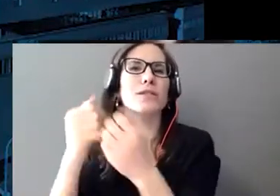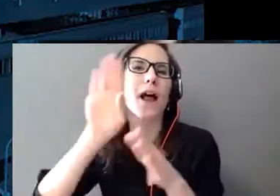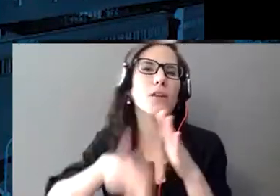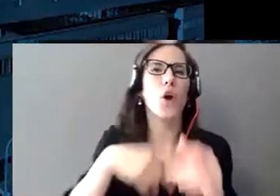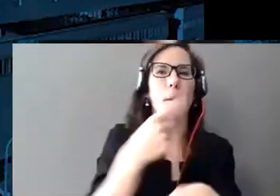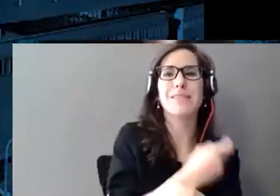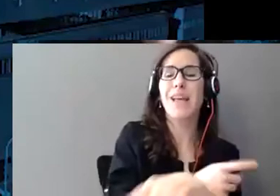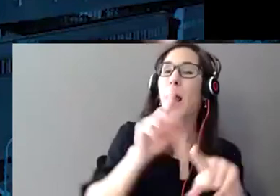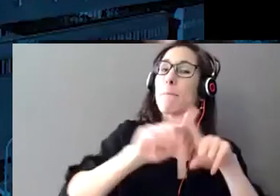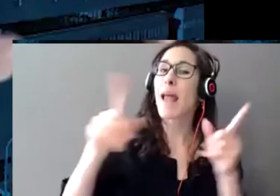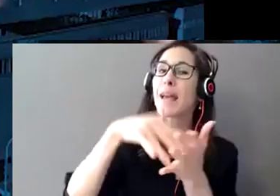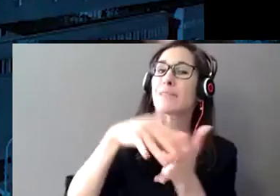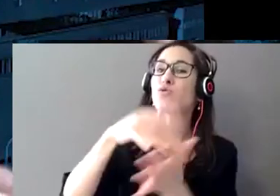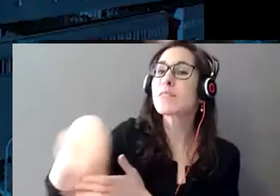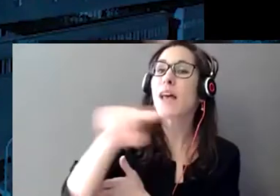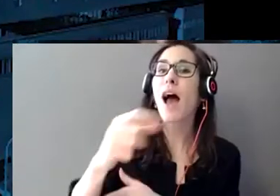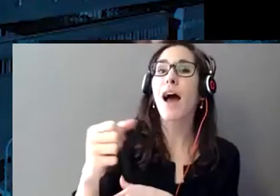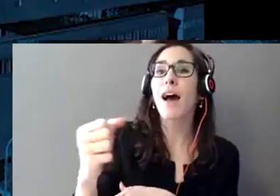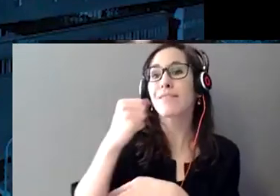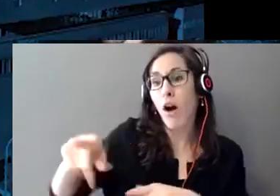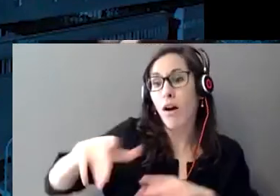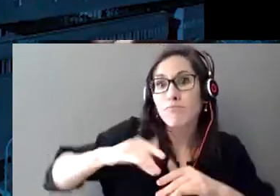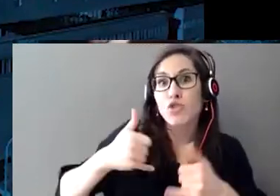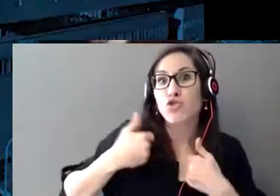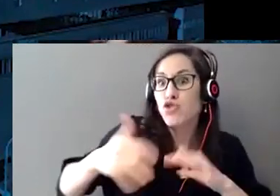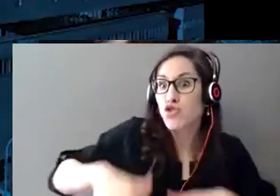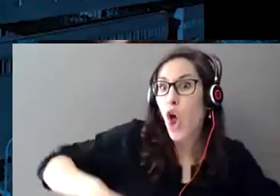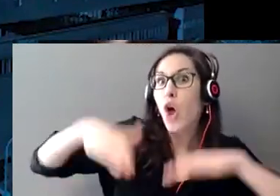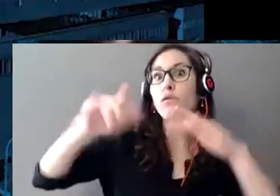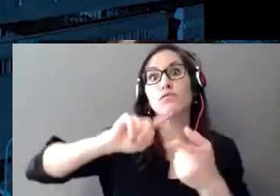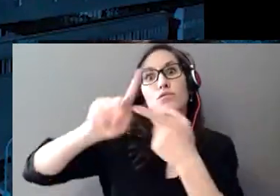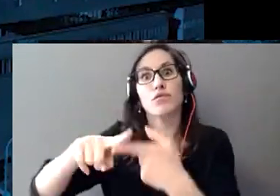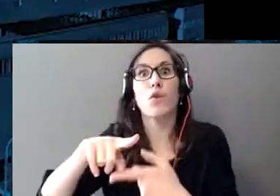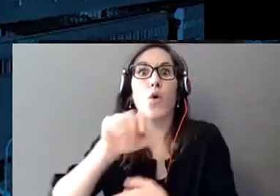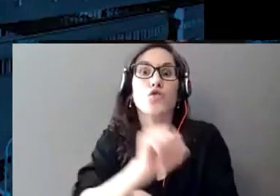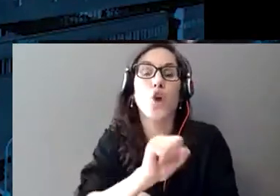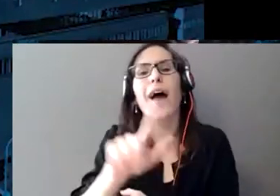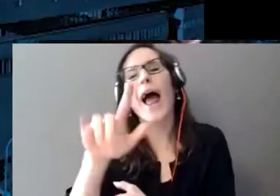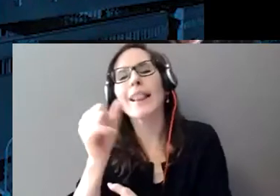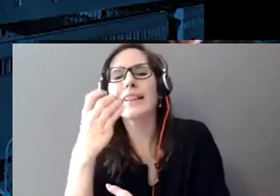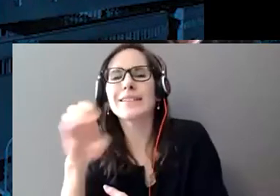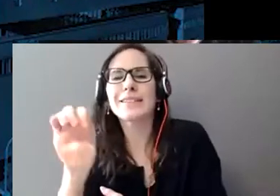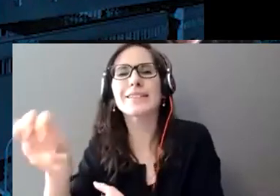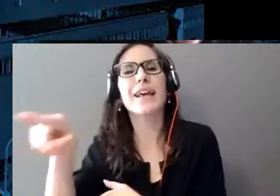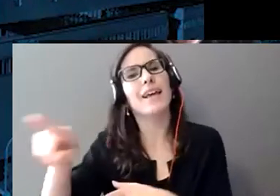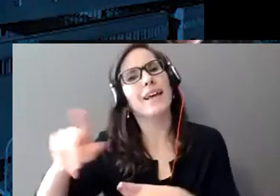secondaire c'est-à-dire de la petite enfant jusqu'au lycée dans un modèle médical donc on a un enjeu d'accompagnement de ce côté-là